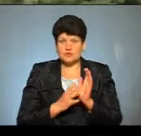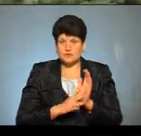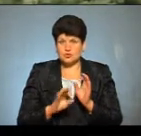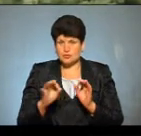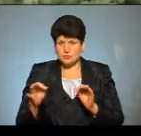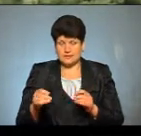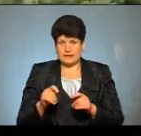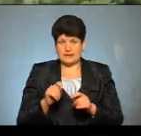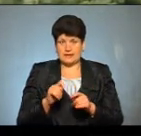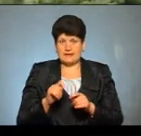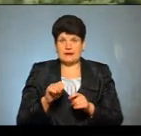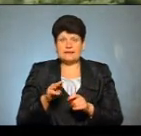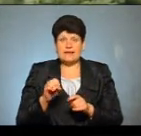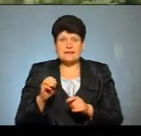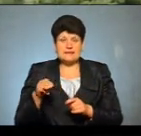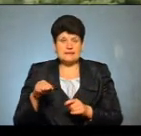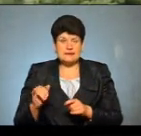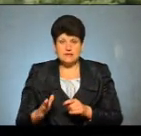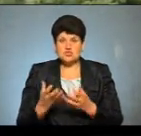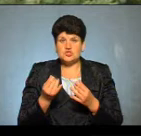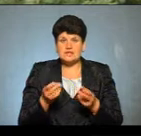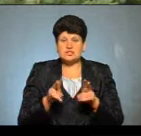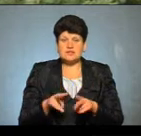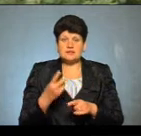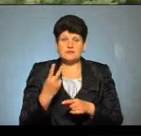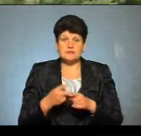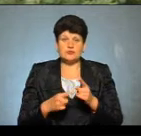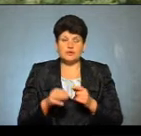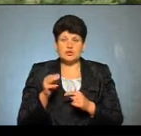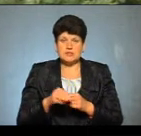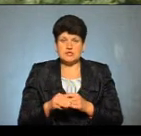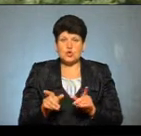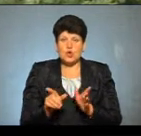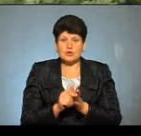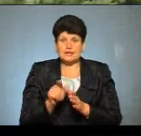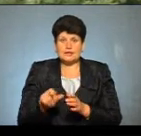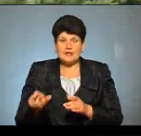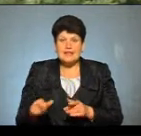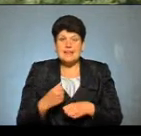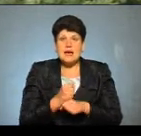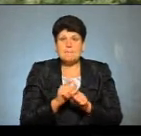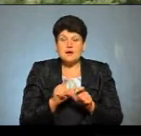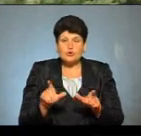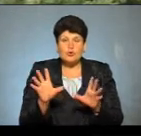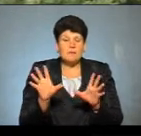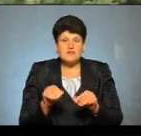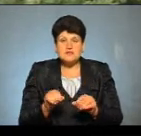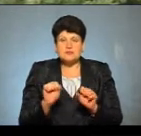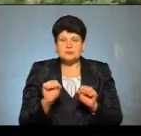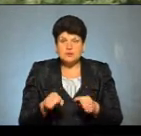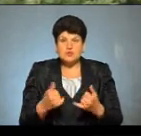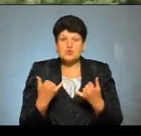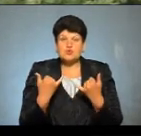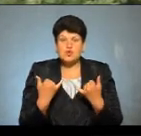копійками тестів. І ну, ще лишилось 2,5 тисячі контактних осіб. І лабораторія при всіх потужностях на